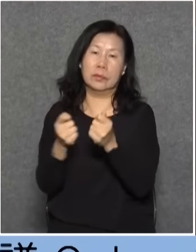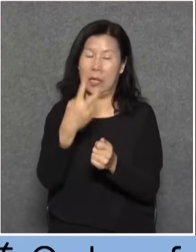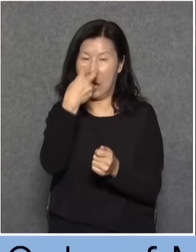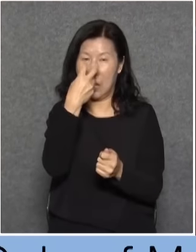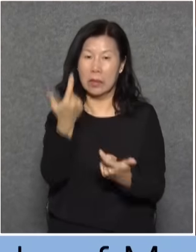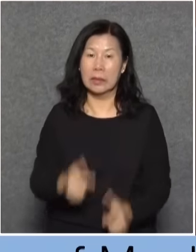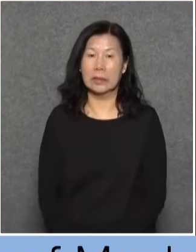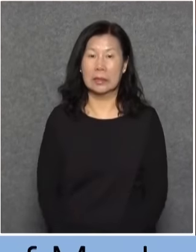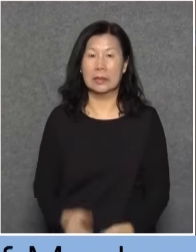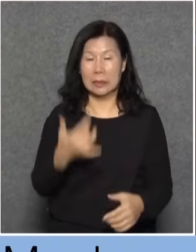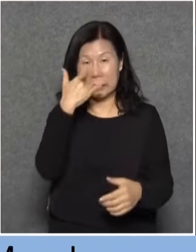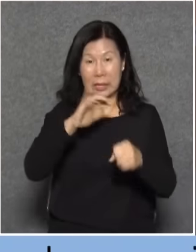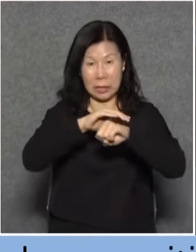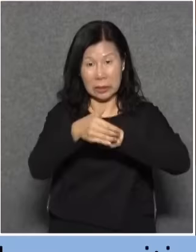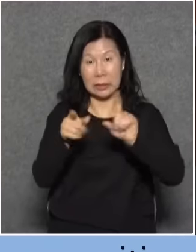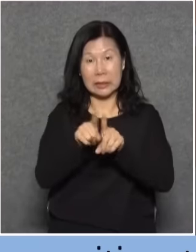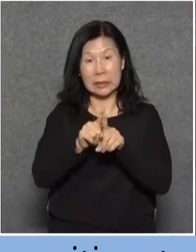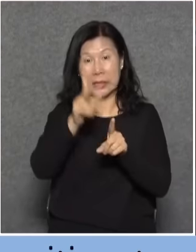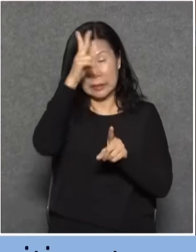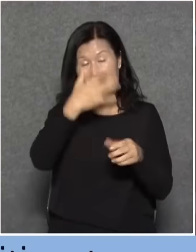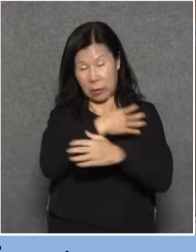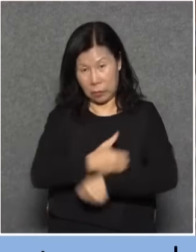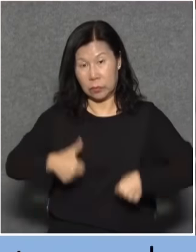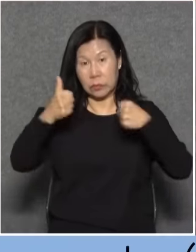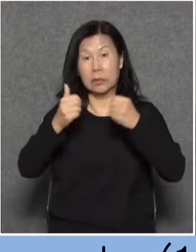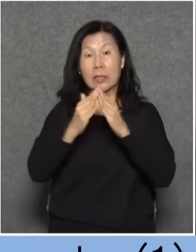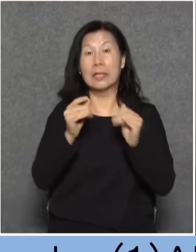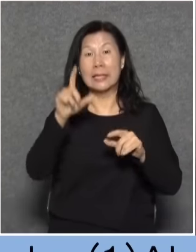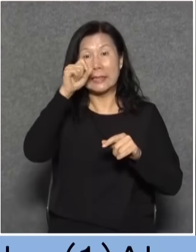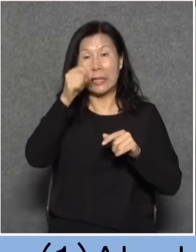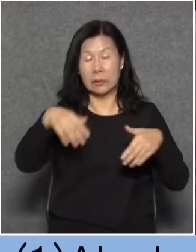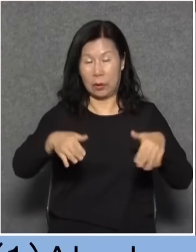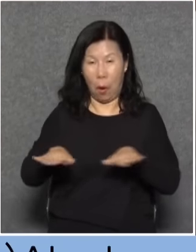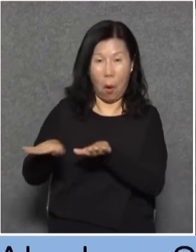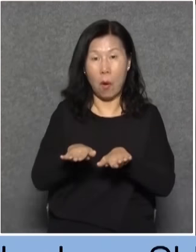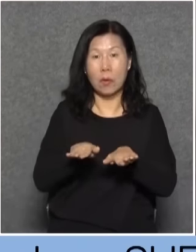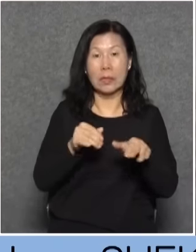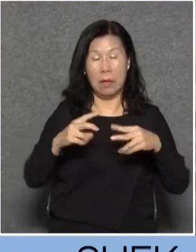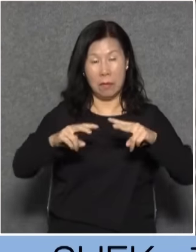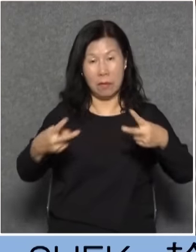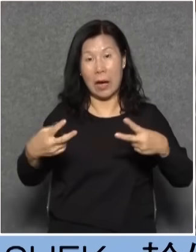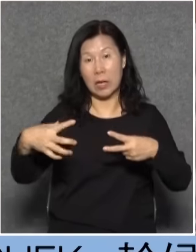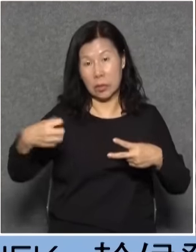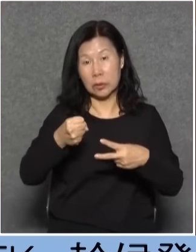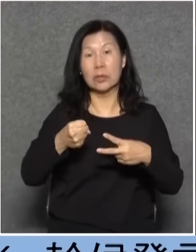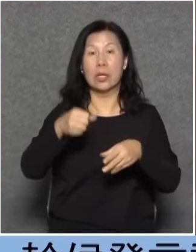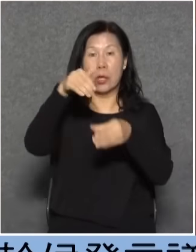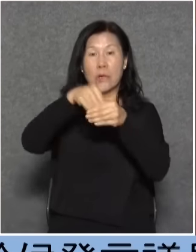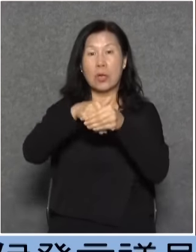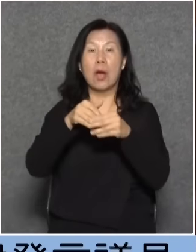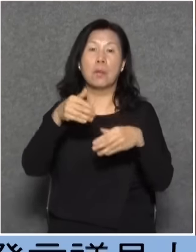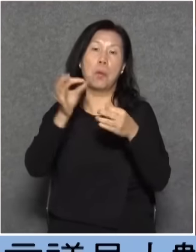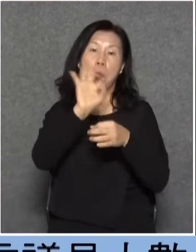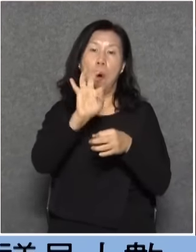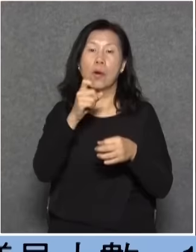好像新世界就得到康文署给尖沙咀海滨的发展权和管理权，不需要公开投标。